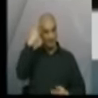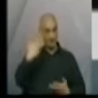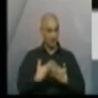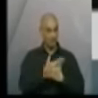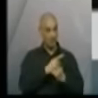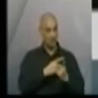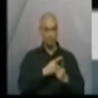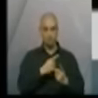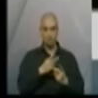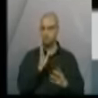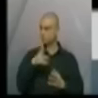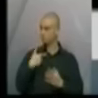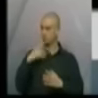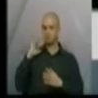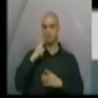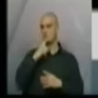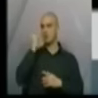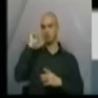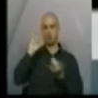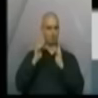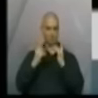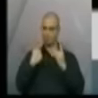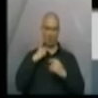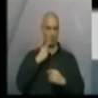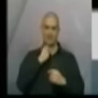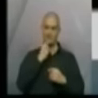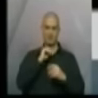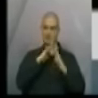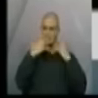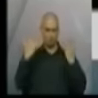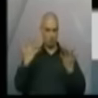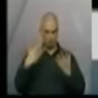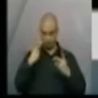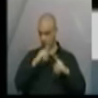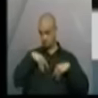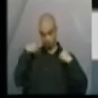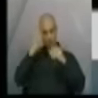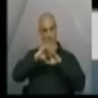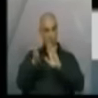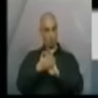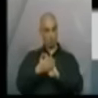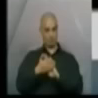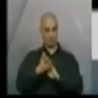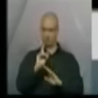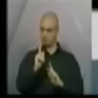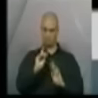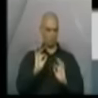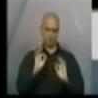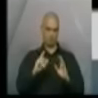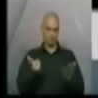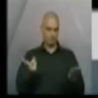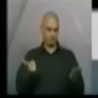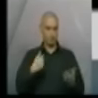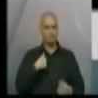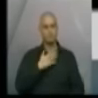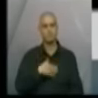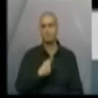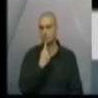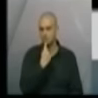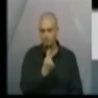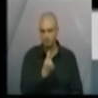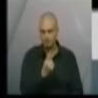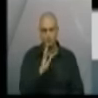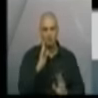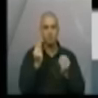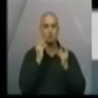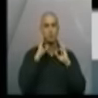רקע יש לנו רקע של 100 שנות סכסוך אנחנו לא הפריירים הכי גדולים בבד אחת לתת לכולם אבל בוודאי המסלול הזה צריך ות פתוח גם כן ואני רוצה לומר מילה אחת מאוד